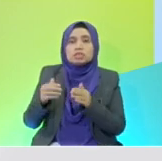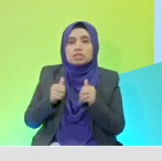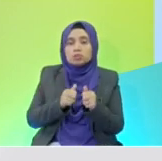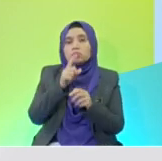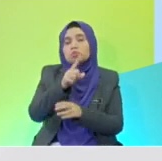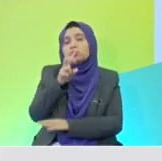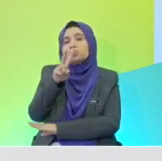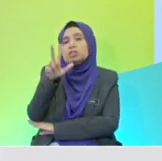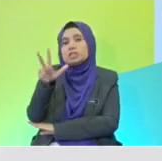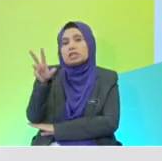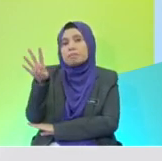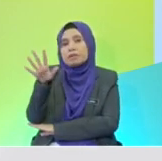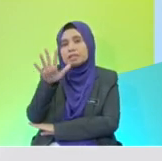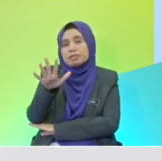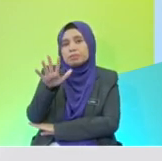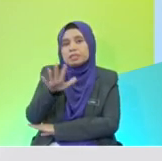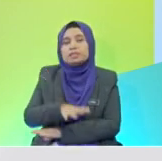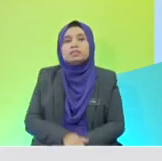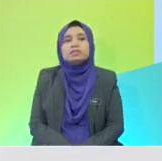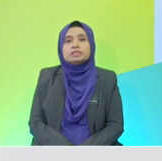empat dan lima